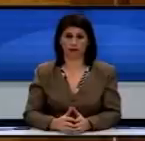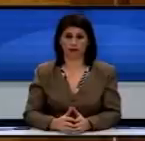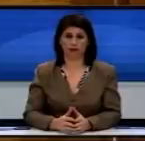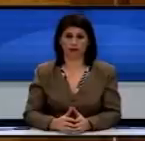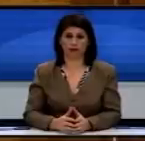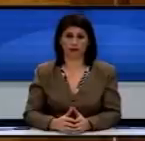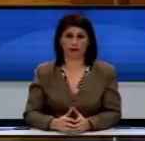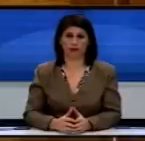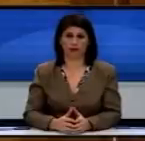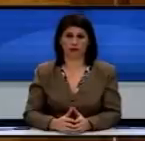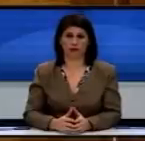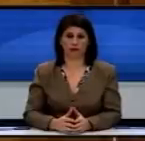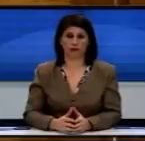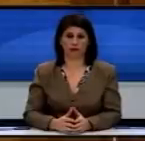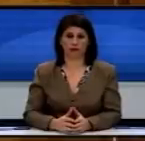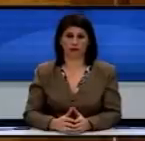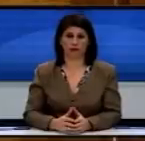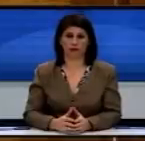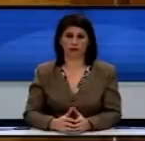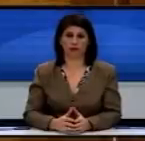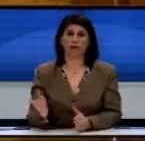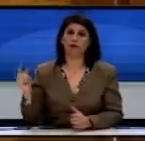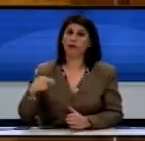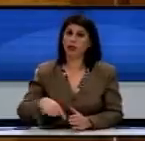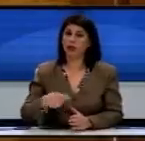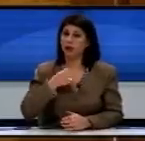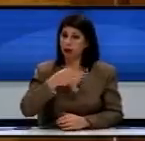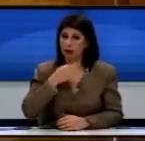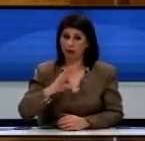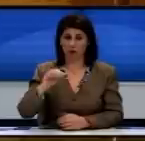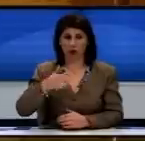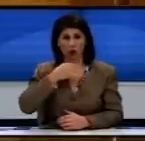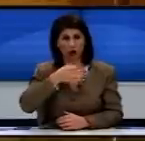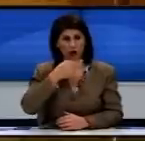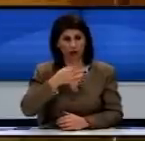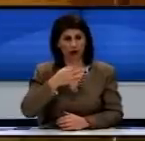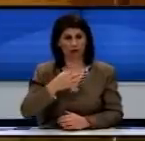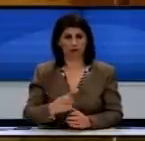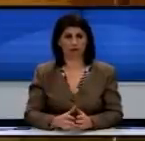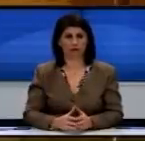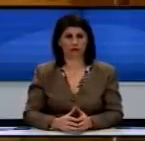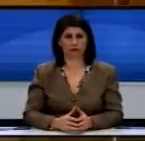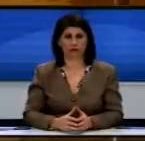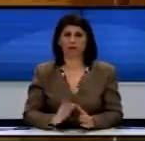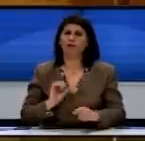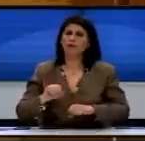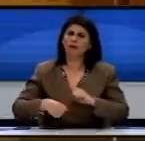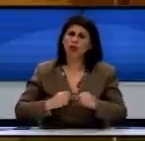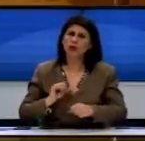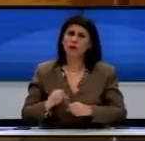ήρθα και τοποθετήθηκα στην πρωτολογία μου κάνοντας μία απόπειρα